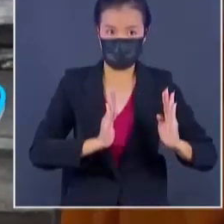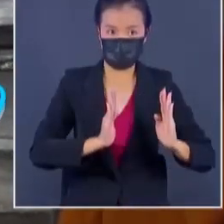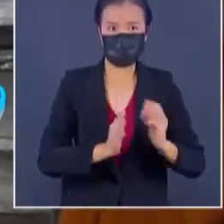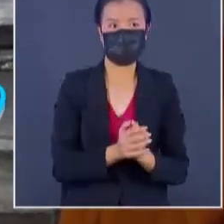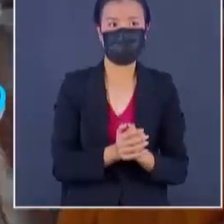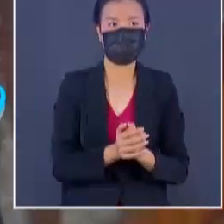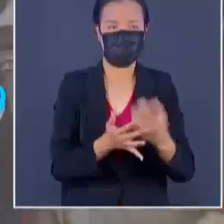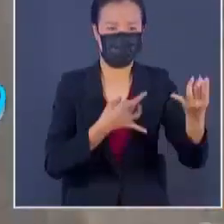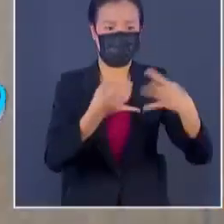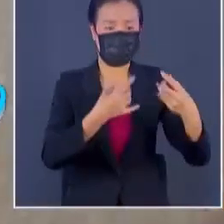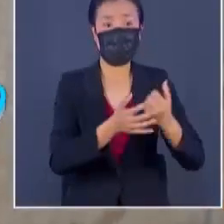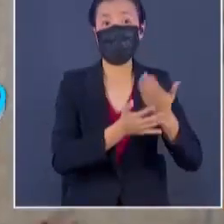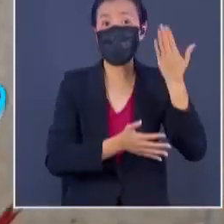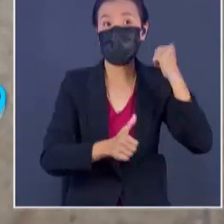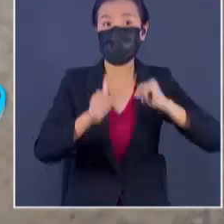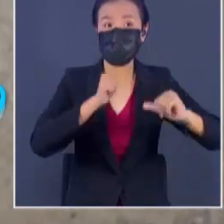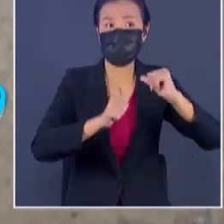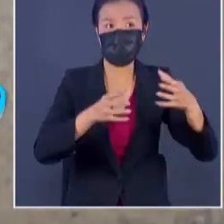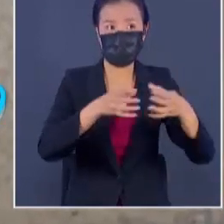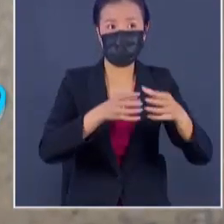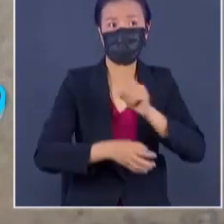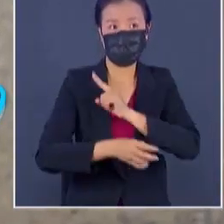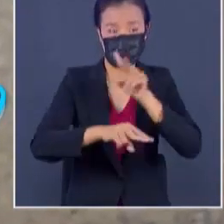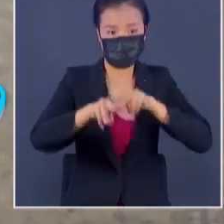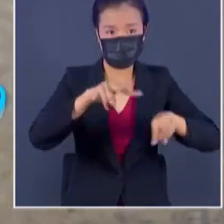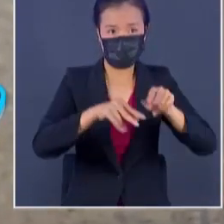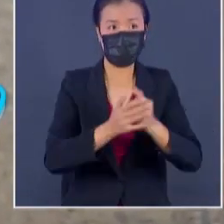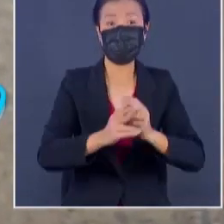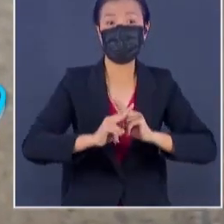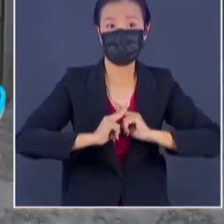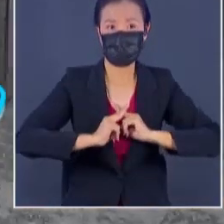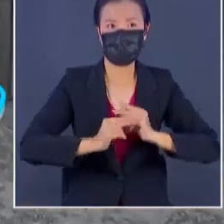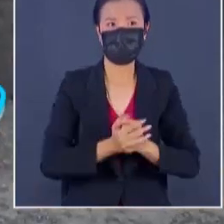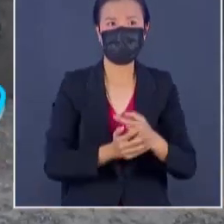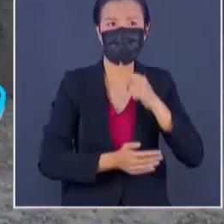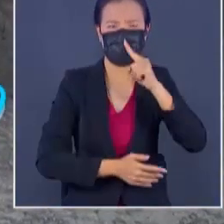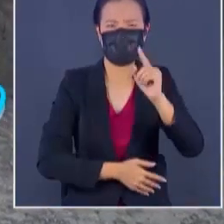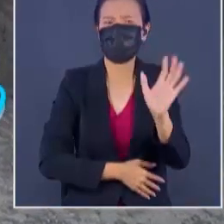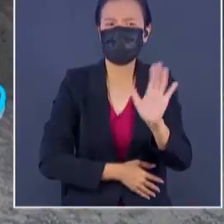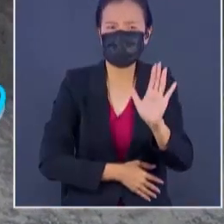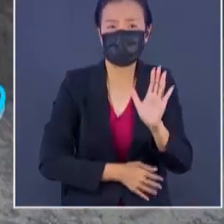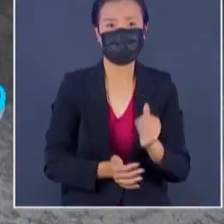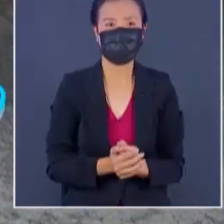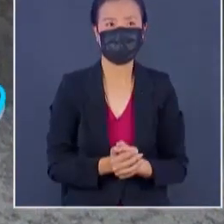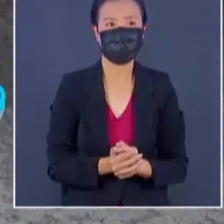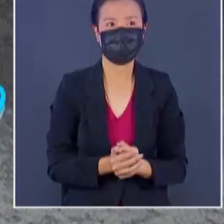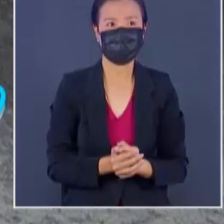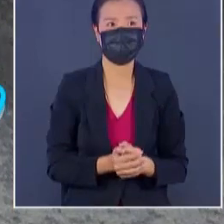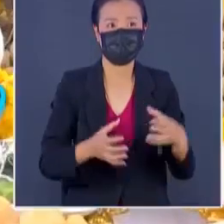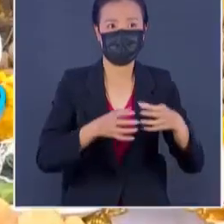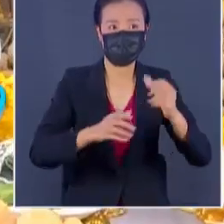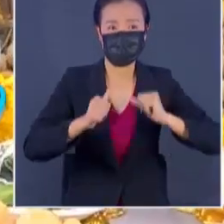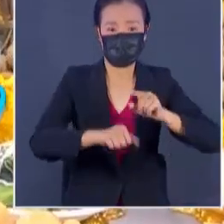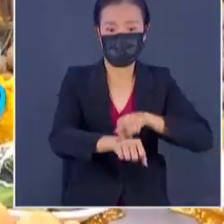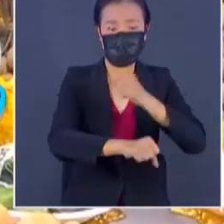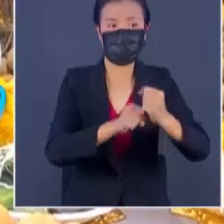ว่าถูกใส่ร้ายจากอดีตนักแสดงในสังกัดคนหนึ่งซึ่งเธอเองก็เป็นคนที่ไม่คิดจะฟ้องใครง่ายๆนะคะเพราะว่าอยู่ในวงการมา20